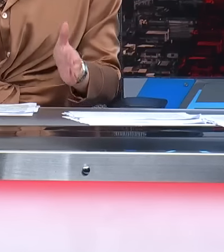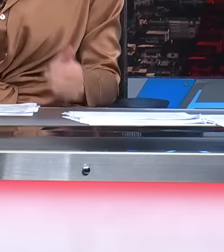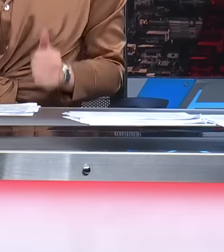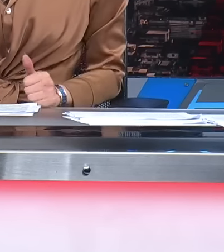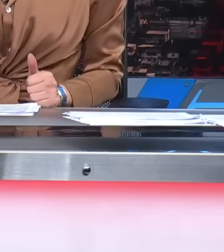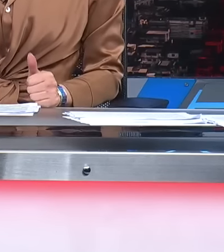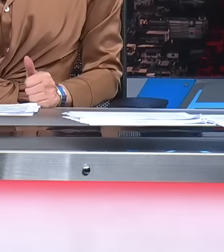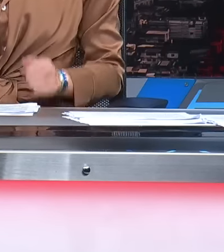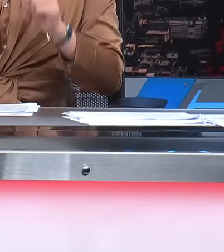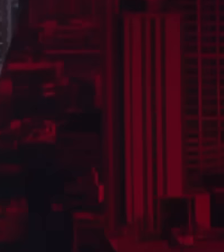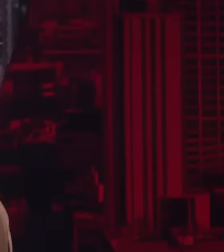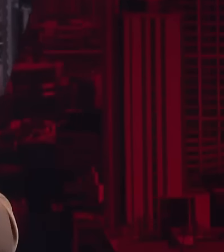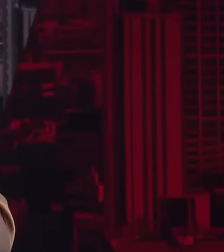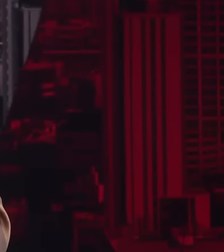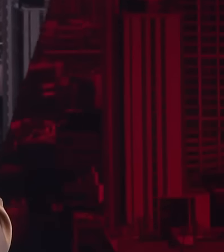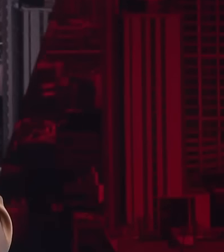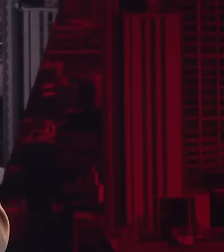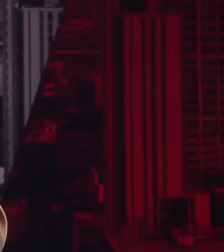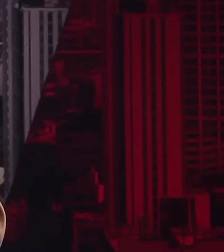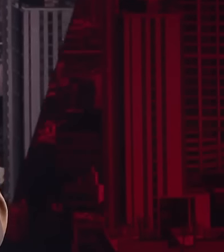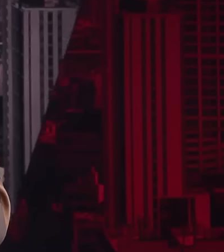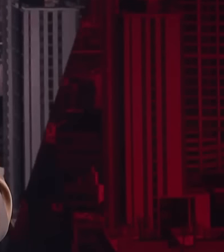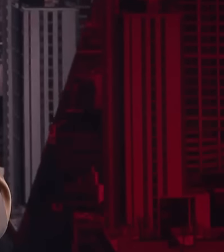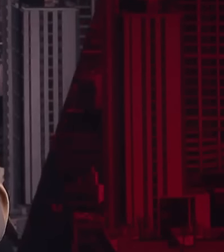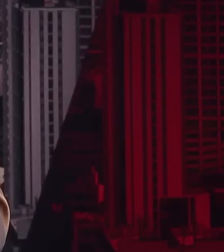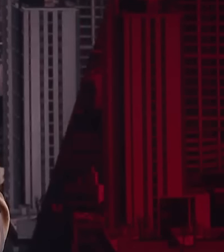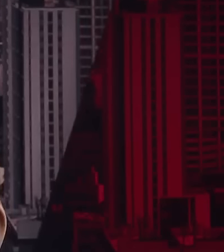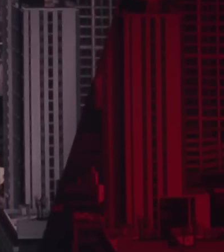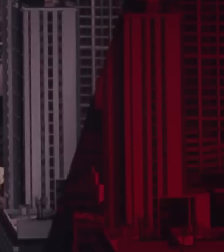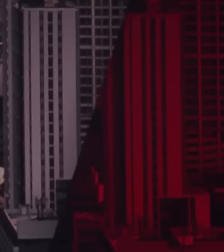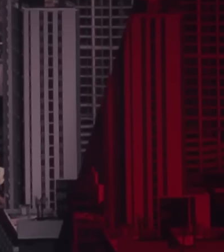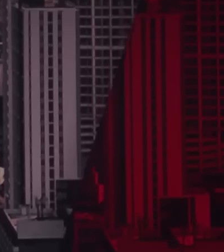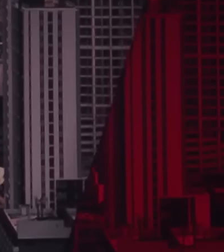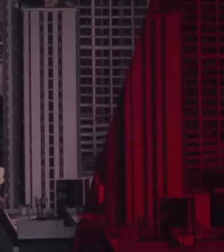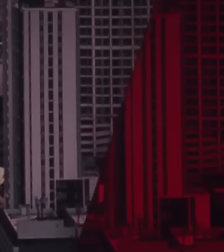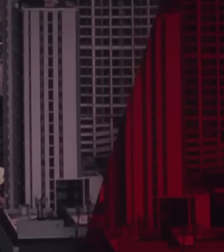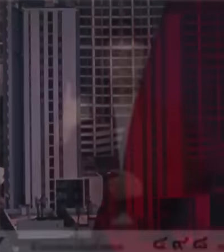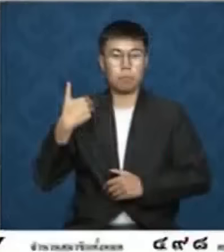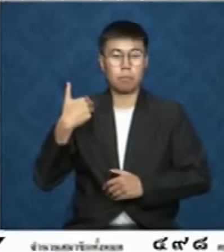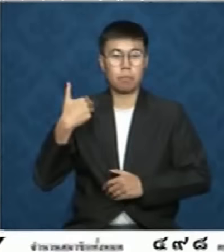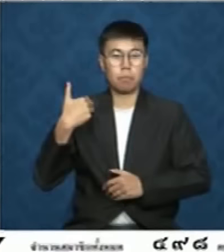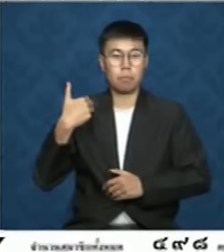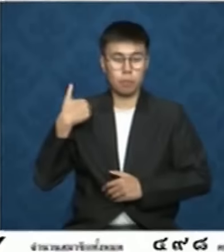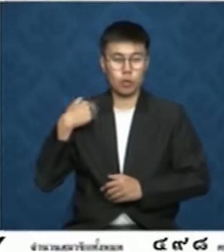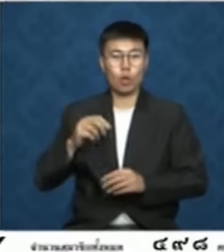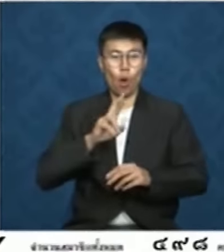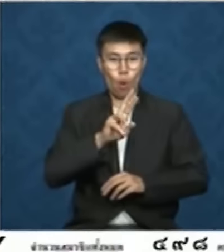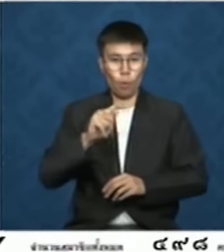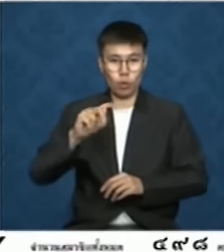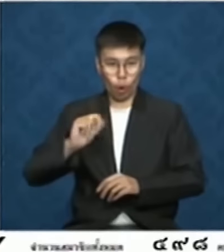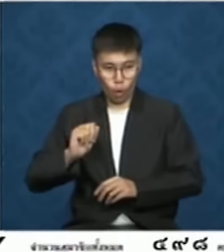ของค่ายภูมิใจไทยไปดูส่วนที่เป็นเนื้อหากันก่อนนะคะสสพรรคก้าวไกลที่ลุกขึ้นอภิปรายเรื่องนี้ก็คือครูจวงนะคะคุณ